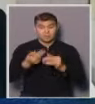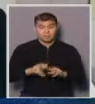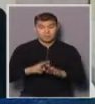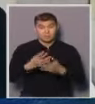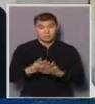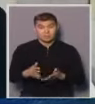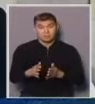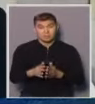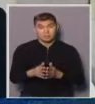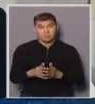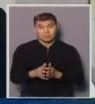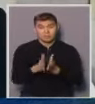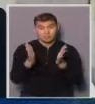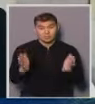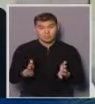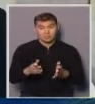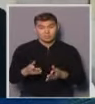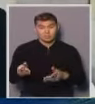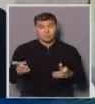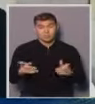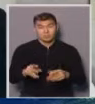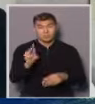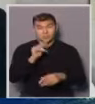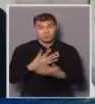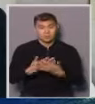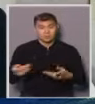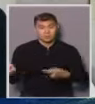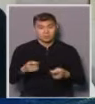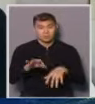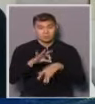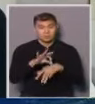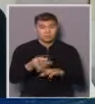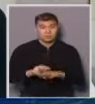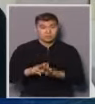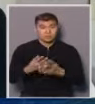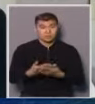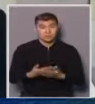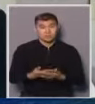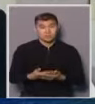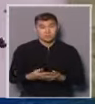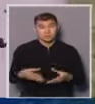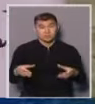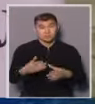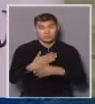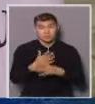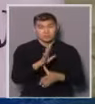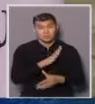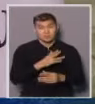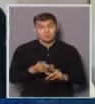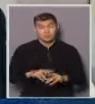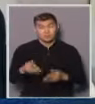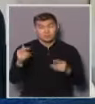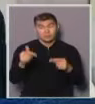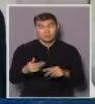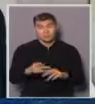құрметтеу шай ұйымдастырып жатырмыз. Оған енді округтегі мекемелер атсалысып жатыр. Осы